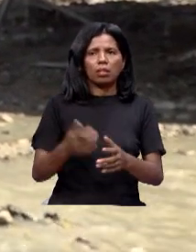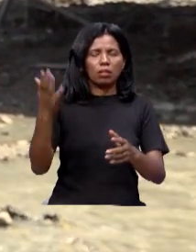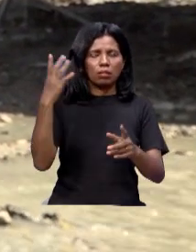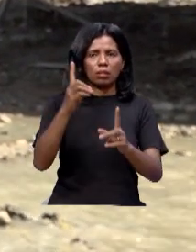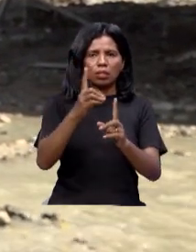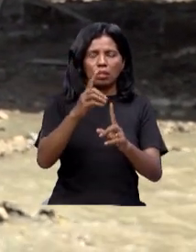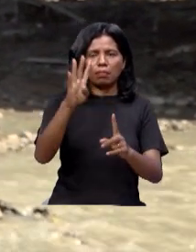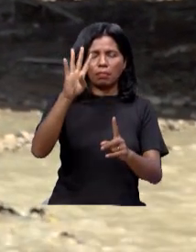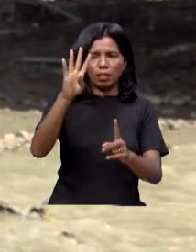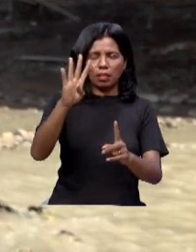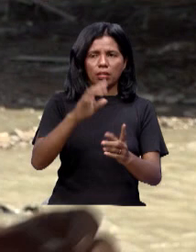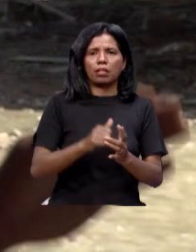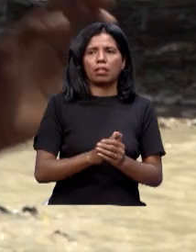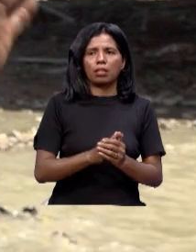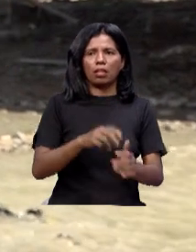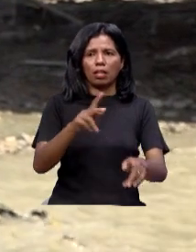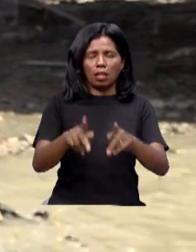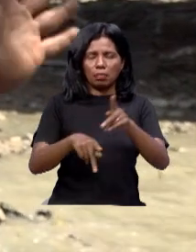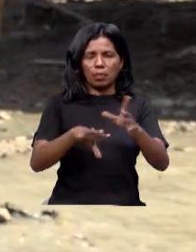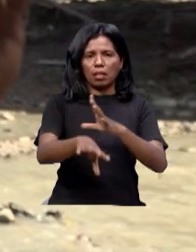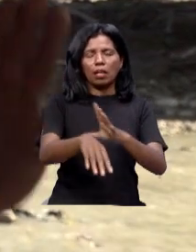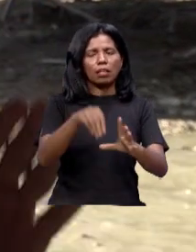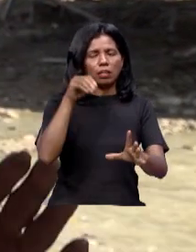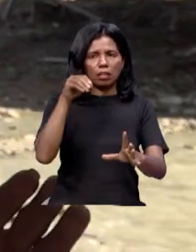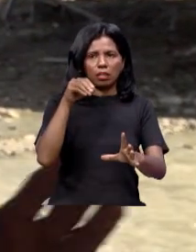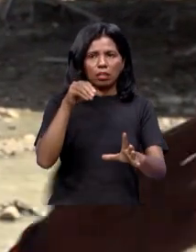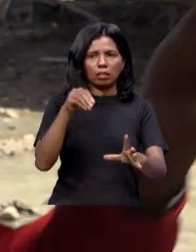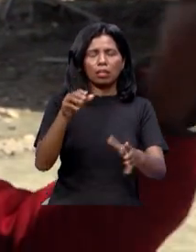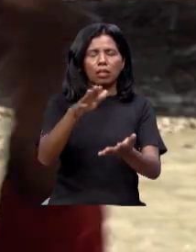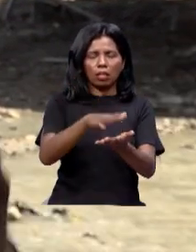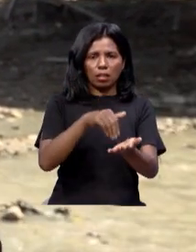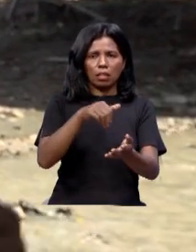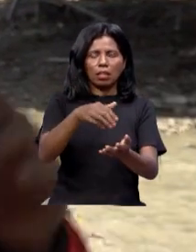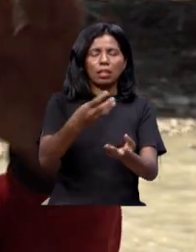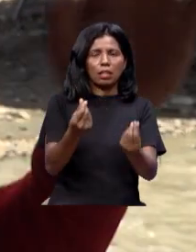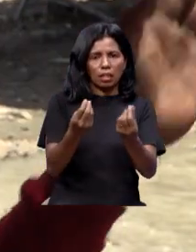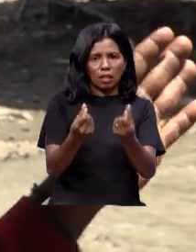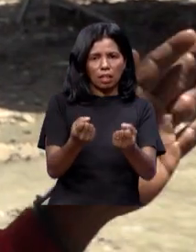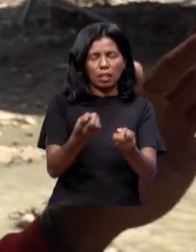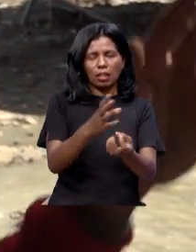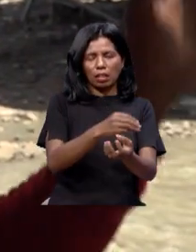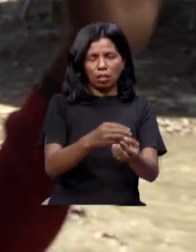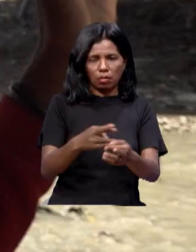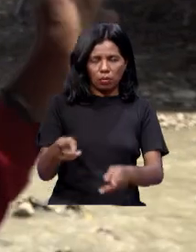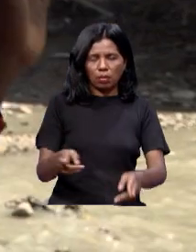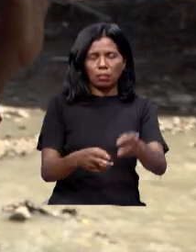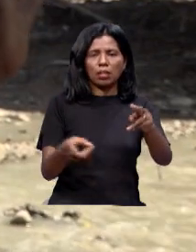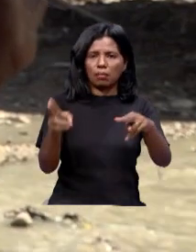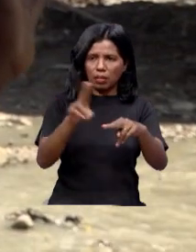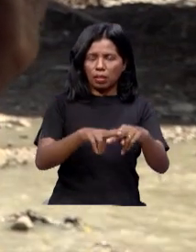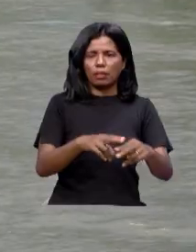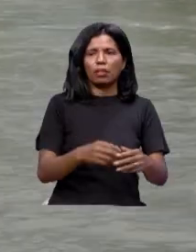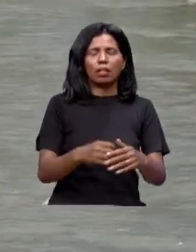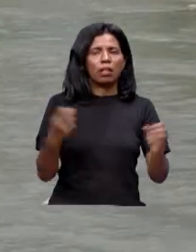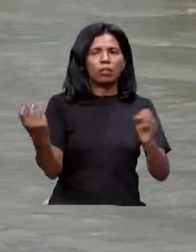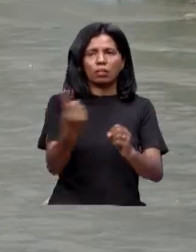4 it ne kom dar sira mai ha site ia rai henek ne foi inda dauk mota mai amen tatana fate. I laos laos